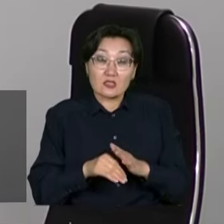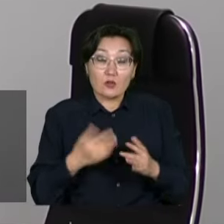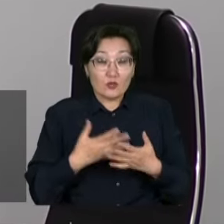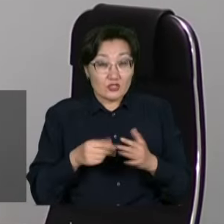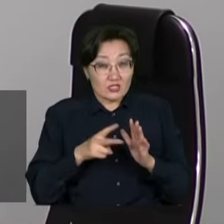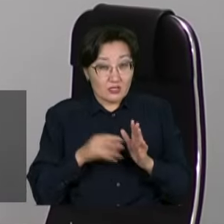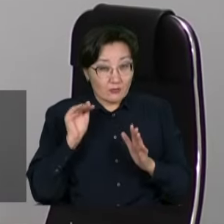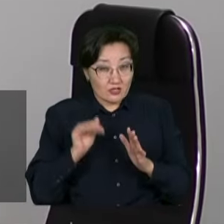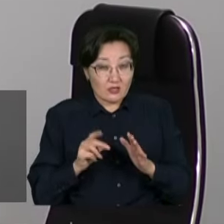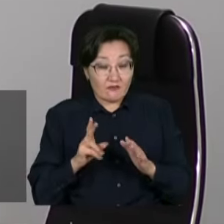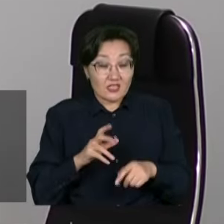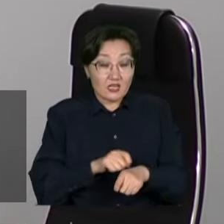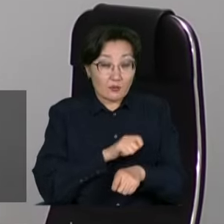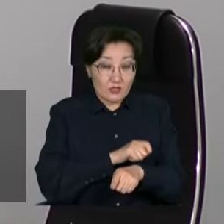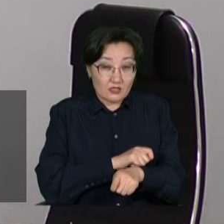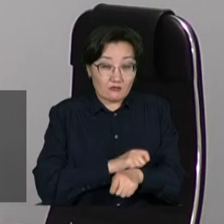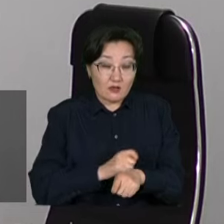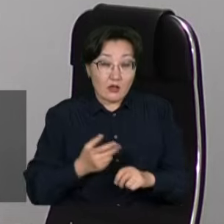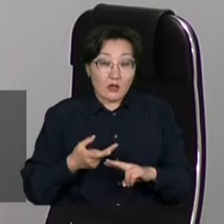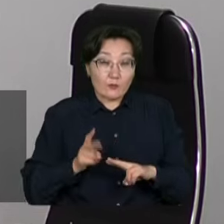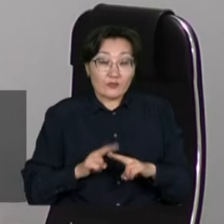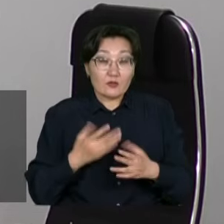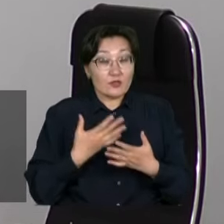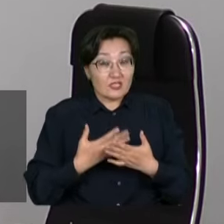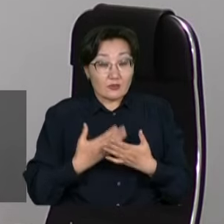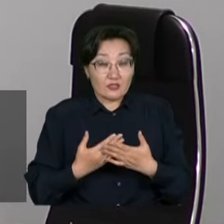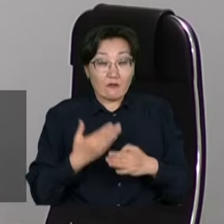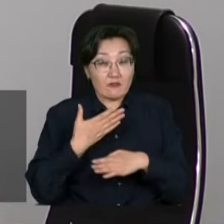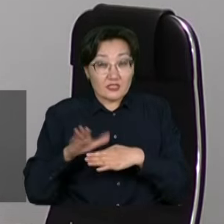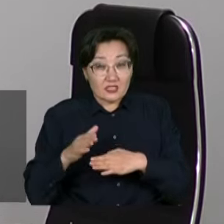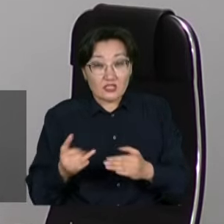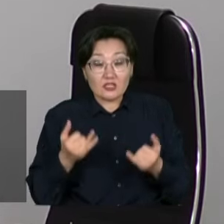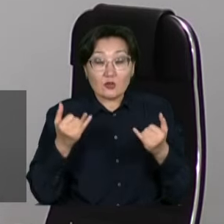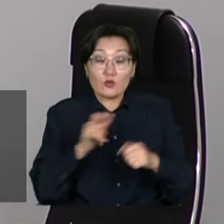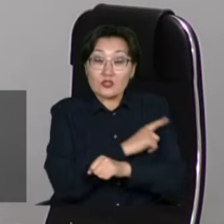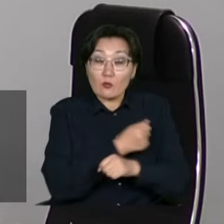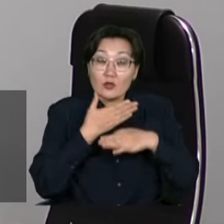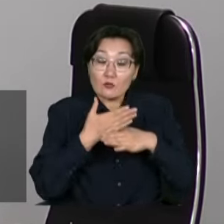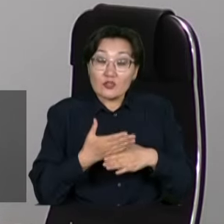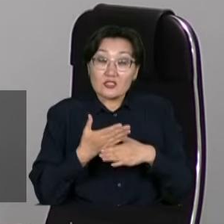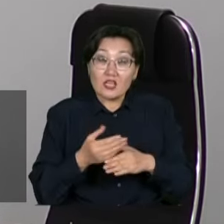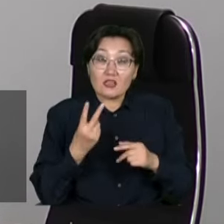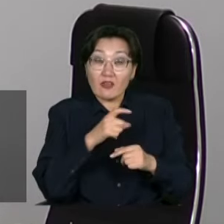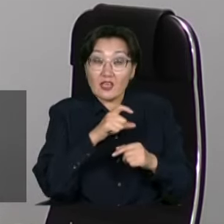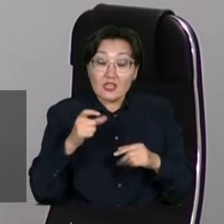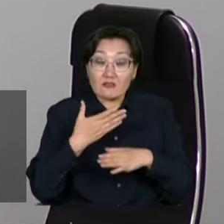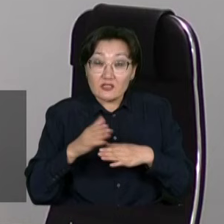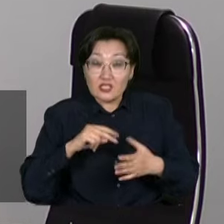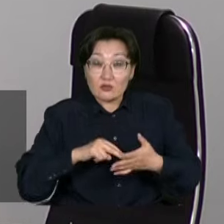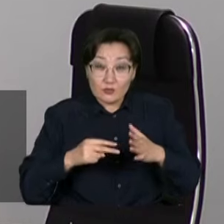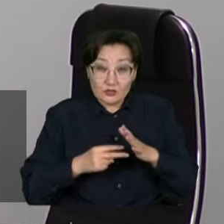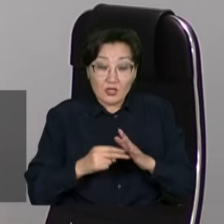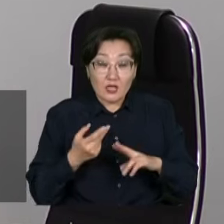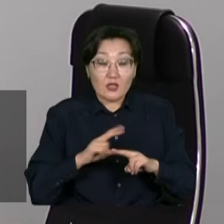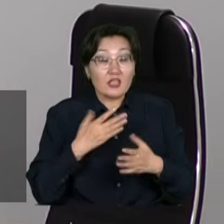порядка 7000 квадратных метров. Предполагается выделить для станции скорой медицинской помощи 2 этажа.